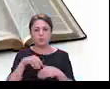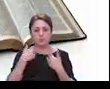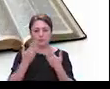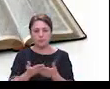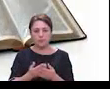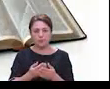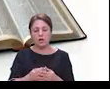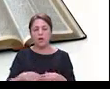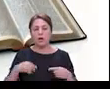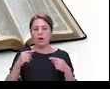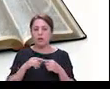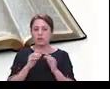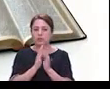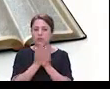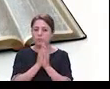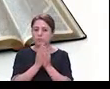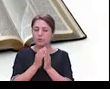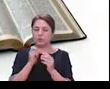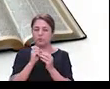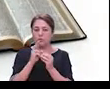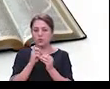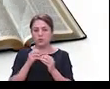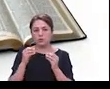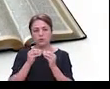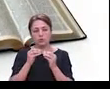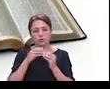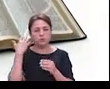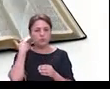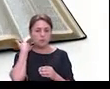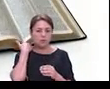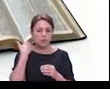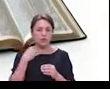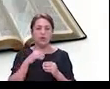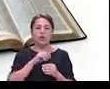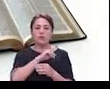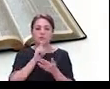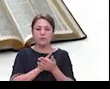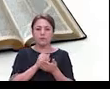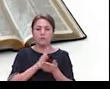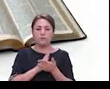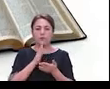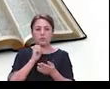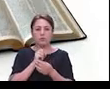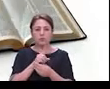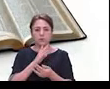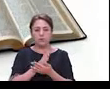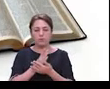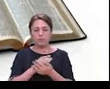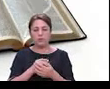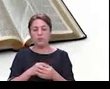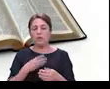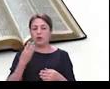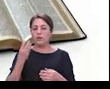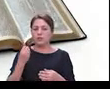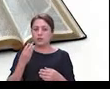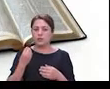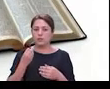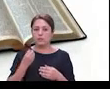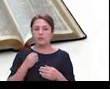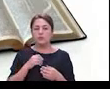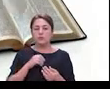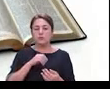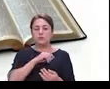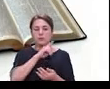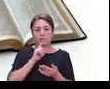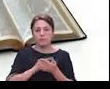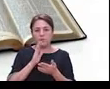beramiz. Aynan darslikning 12-10 betlarida savol va topshiriqlar bor. Va shu bilan bir qatorda savol